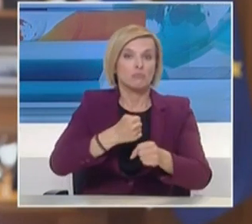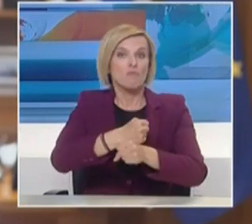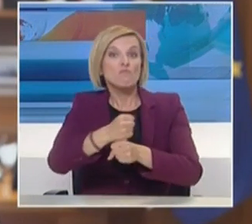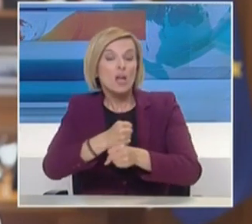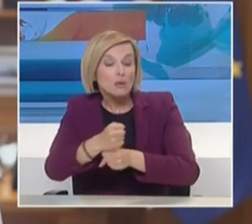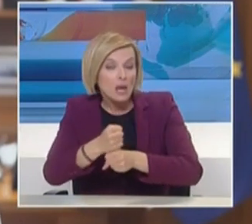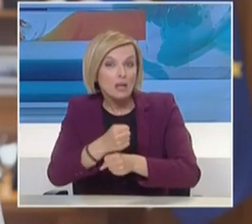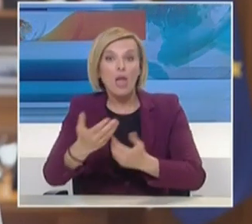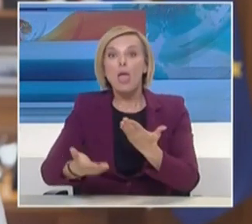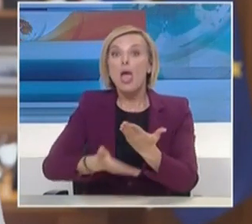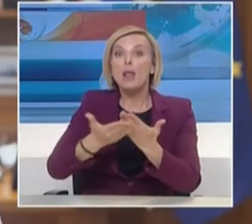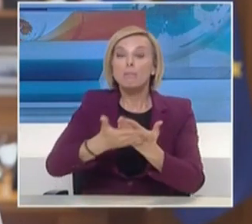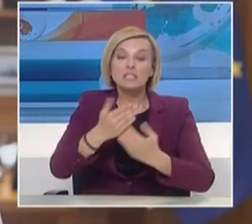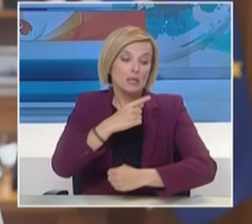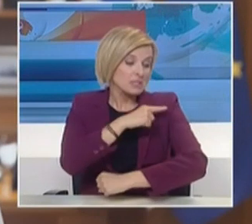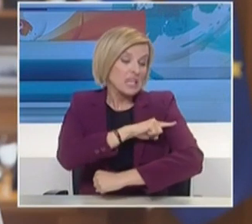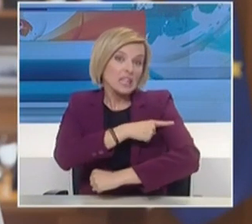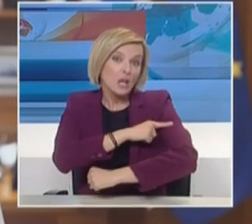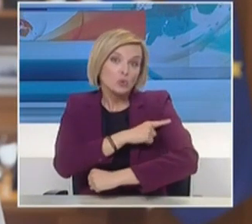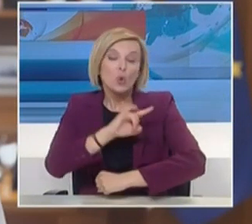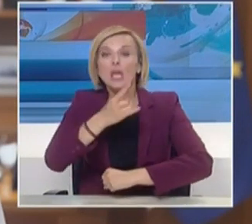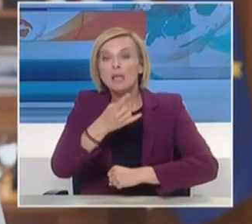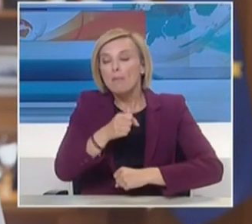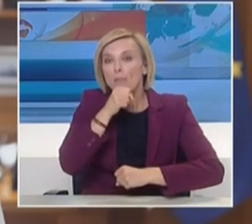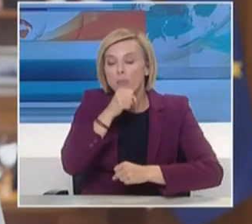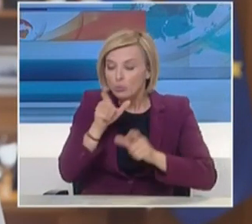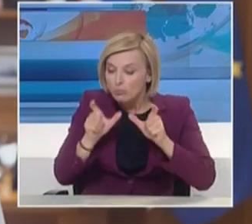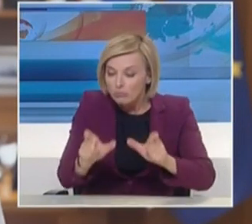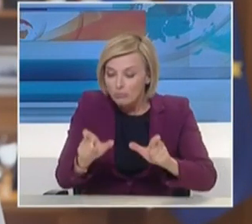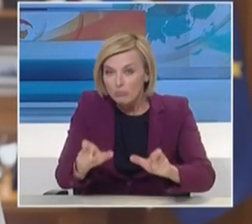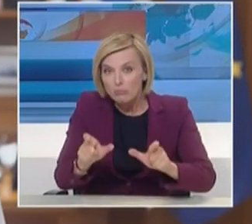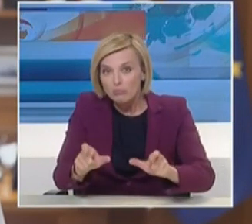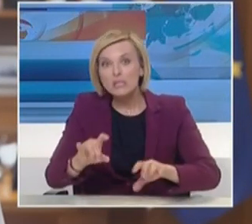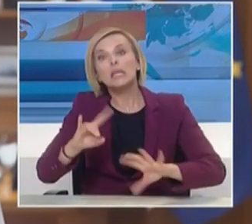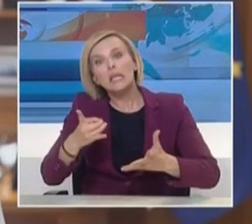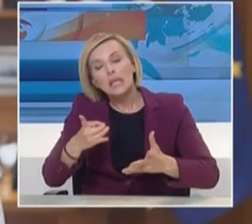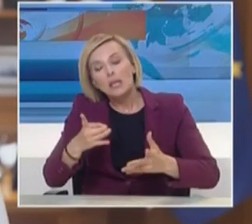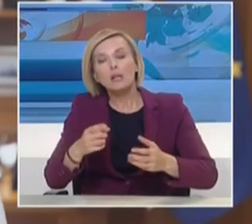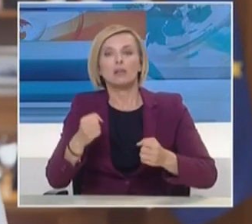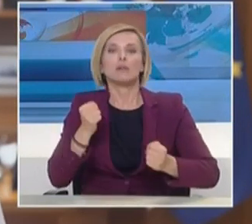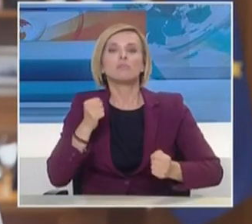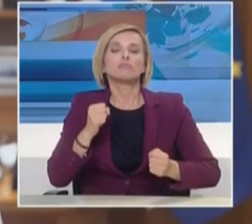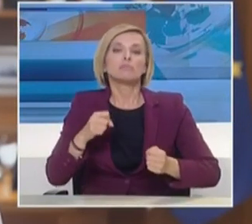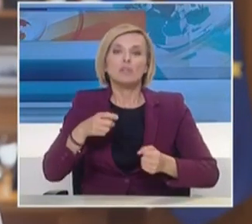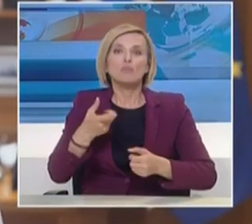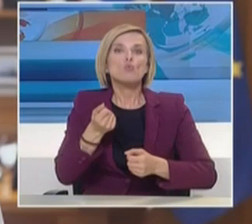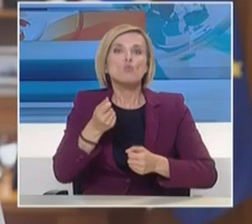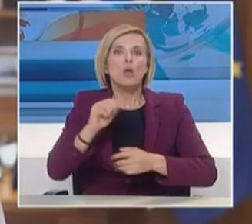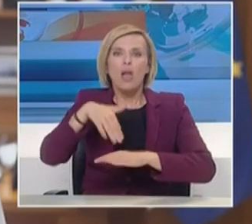γιατρό ή πρόσωπο το οποίο χρειάζεται φροντίδα, και όσοι ασκούνται ατομικά ή ένα-δύο ή συνοδεύουν το κατοικίδιό